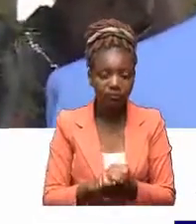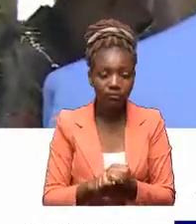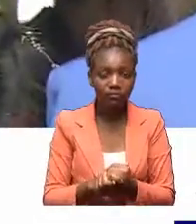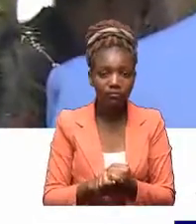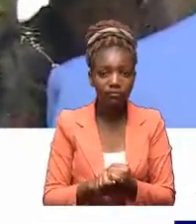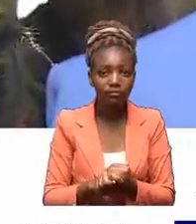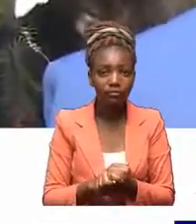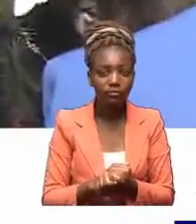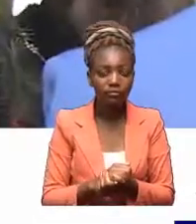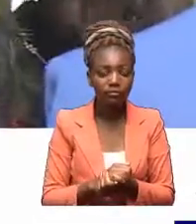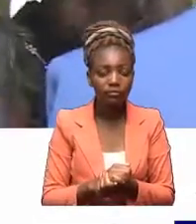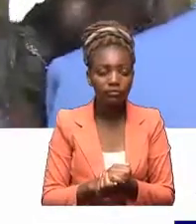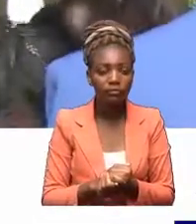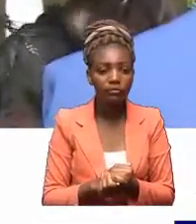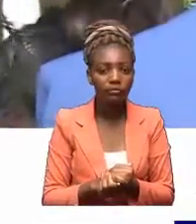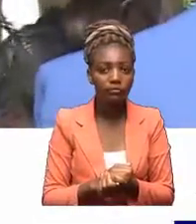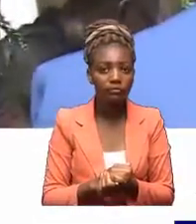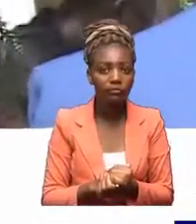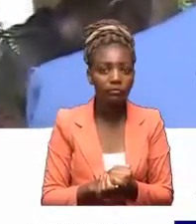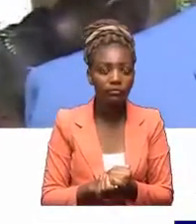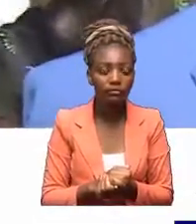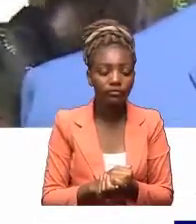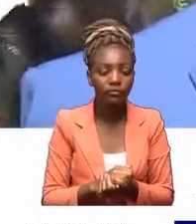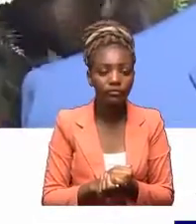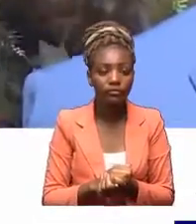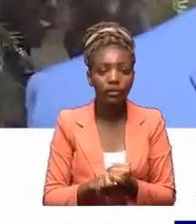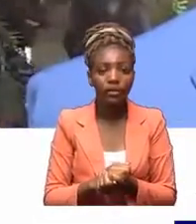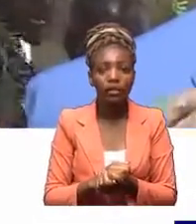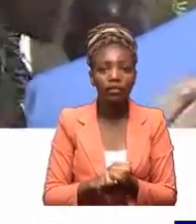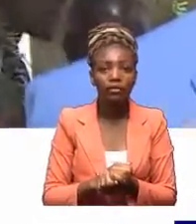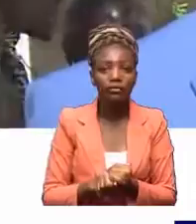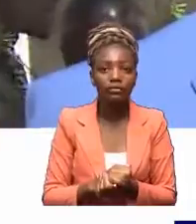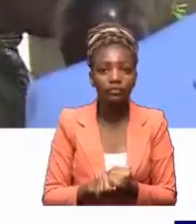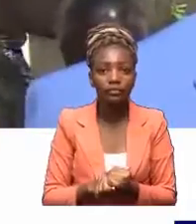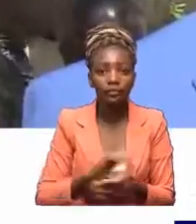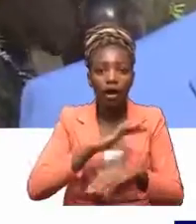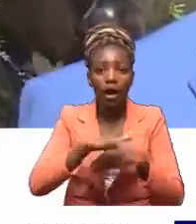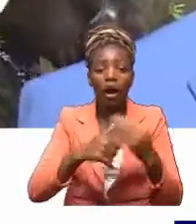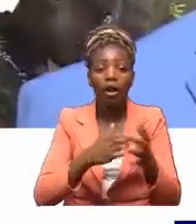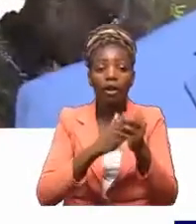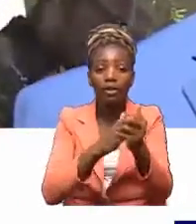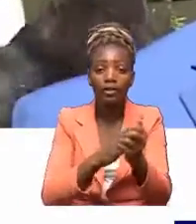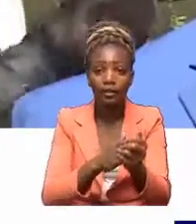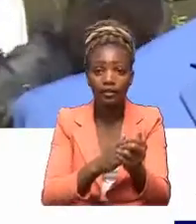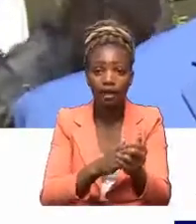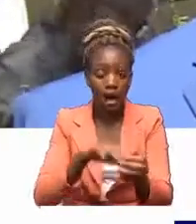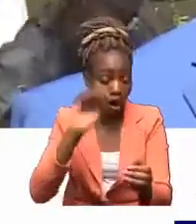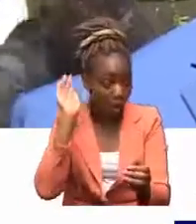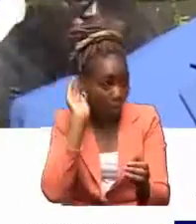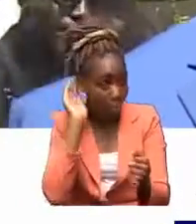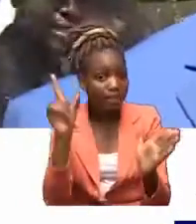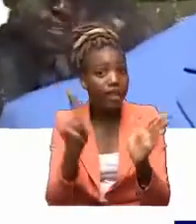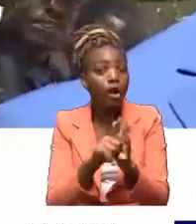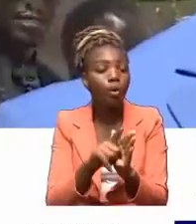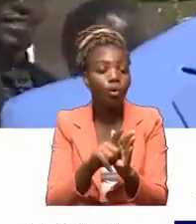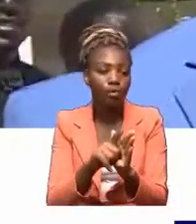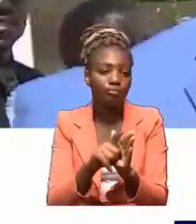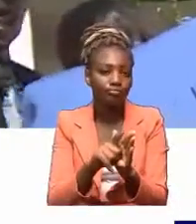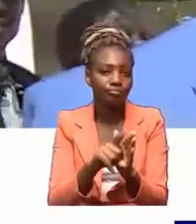ilikuwa ya kihimla. Kiongozi yote huongoza kulingana na sheria ambayo iko kwa wakati